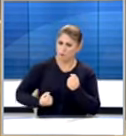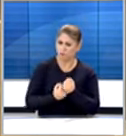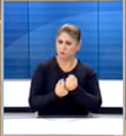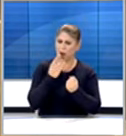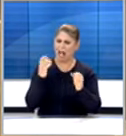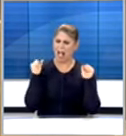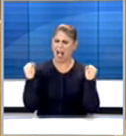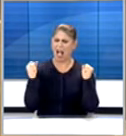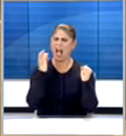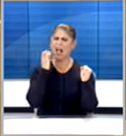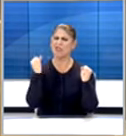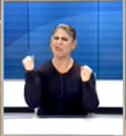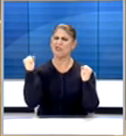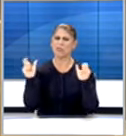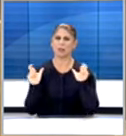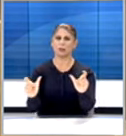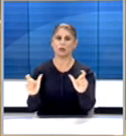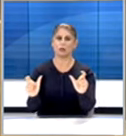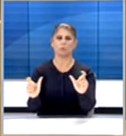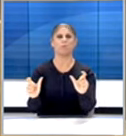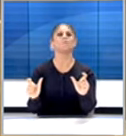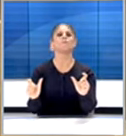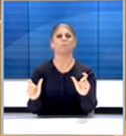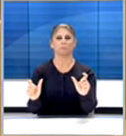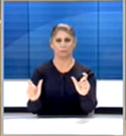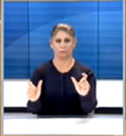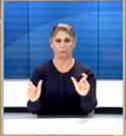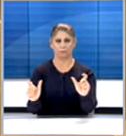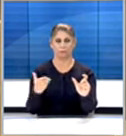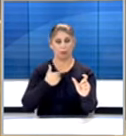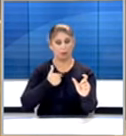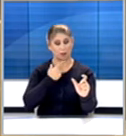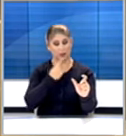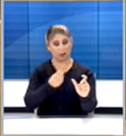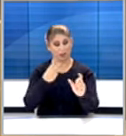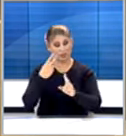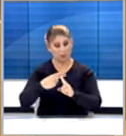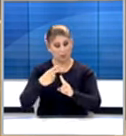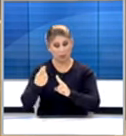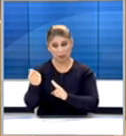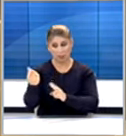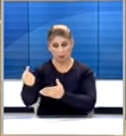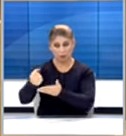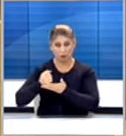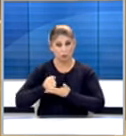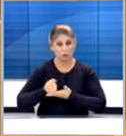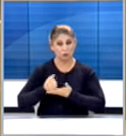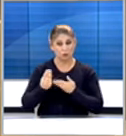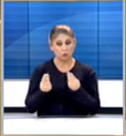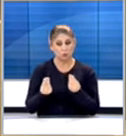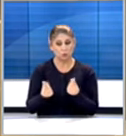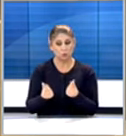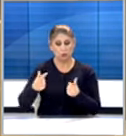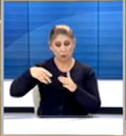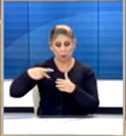το γεγονός ότι υπάρχει το συνταγματικό, το σημαντικό χρηματοδοτικό εργαλείο του Ταμείου